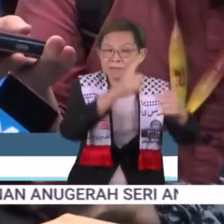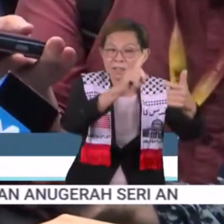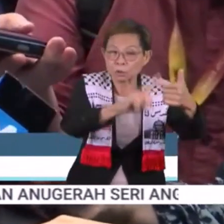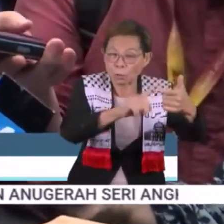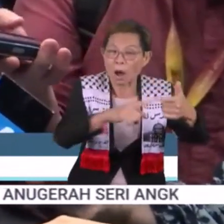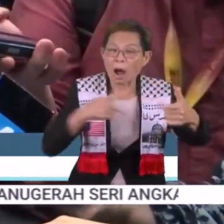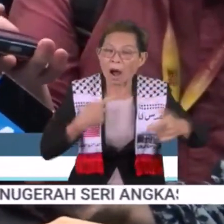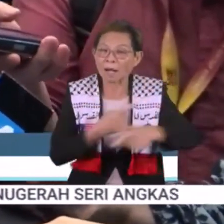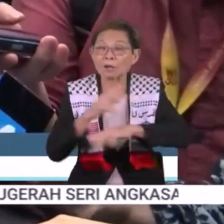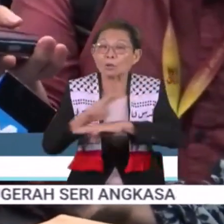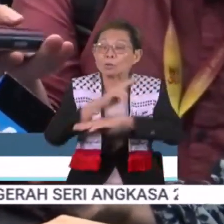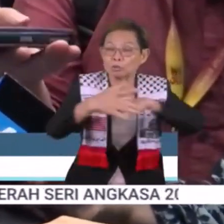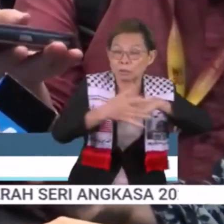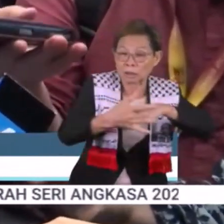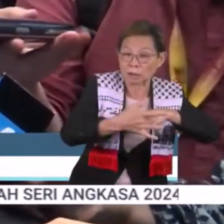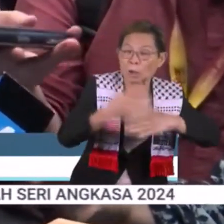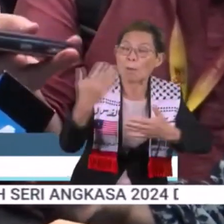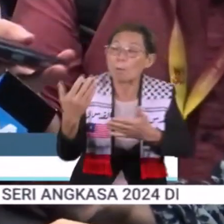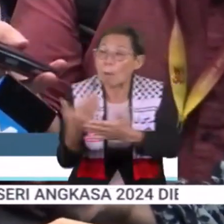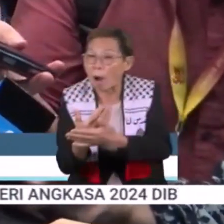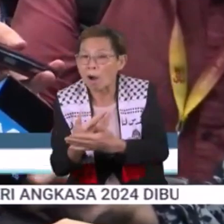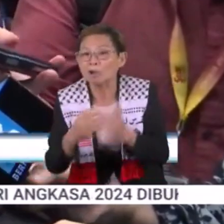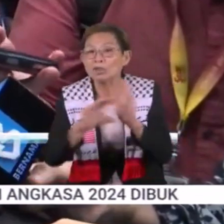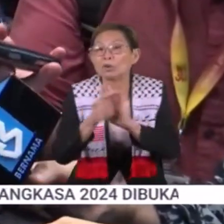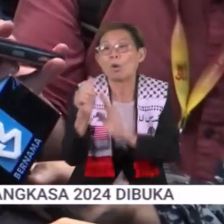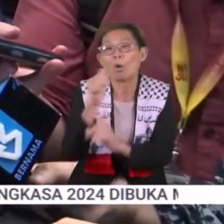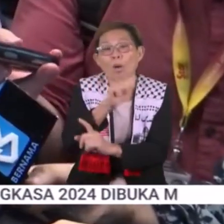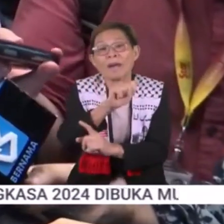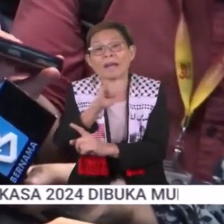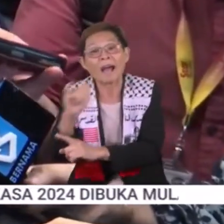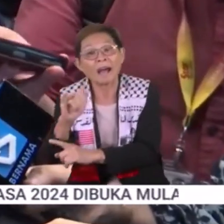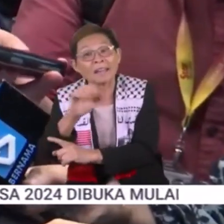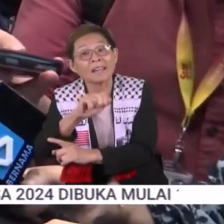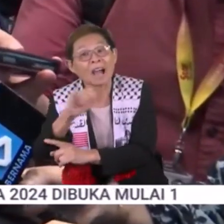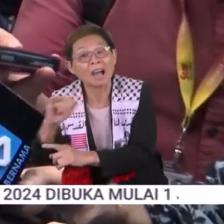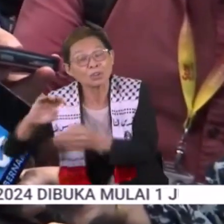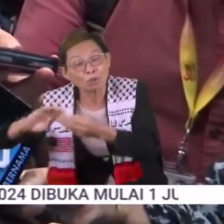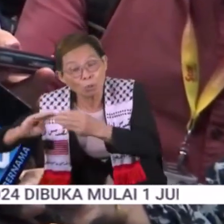akan menggunakan teknologi yang baru seperti automatic nombor